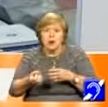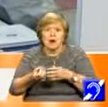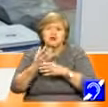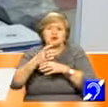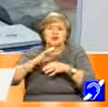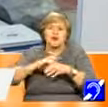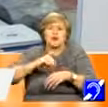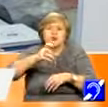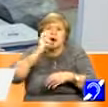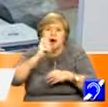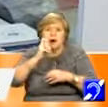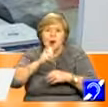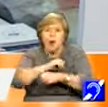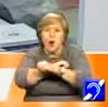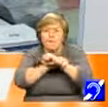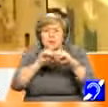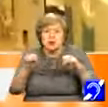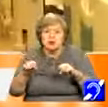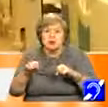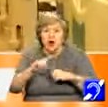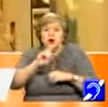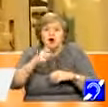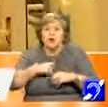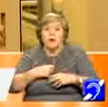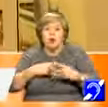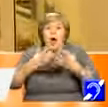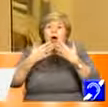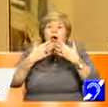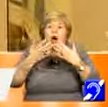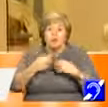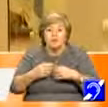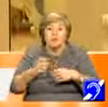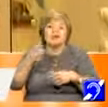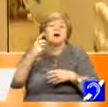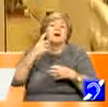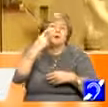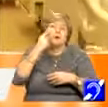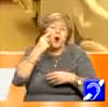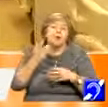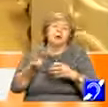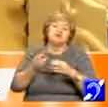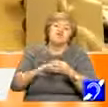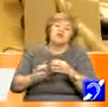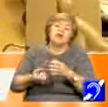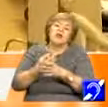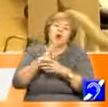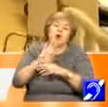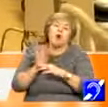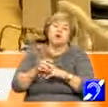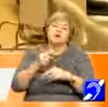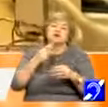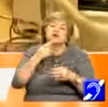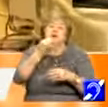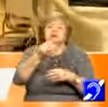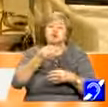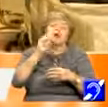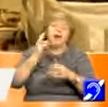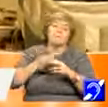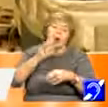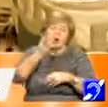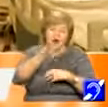brusc, prezentând insuficiență respiratorie. A fost testat din nou pentru SARS-CoV-2, dar de data aceasta rezultatul a fost